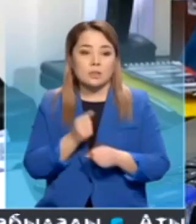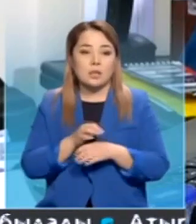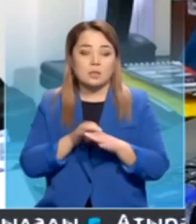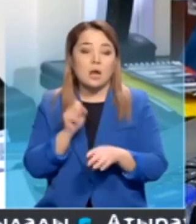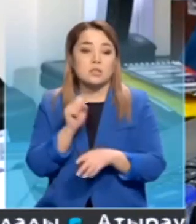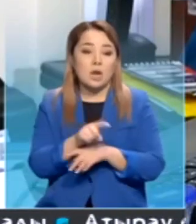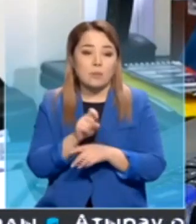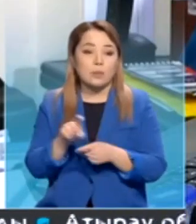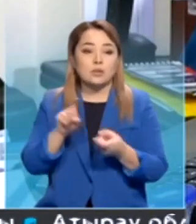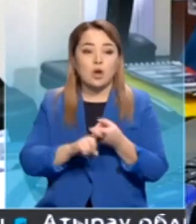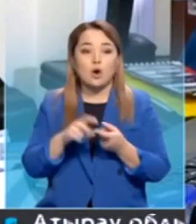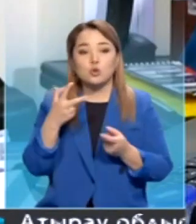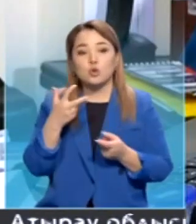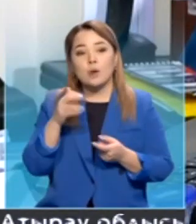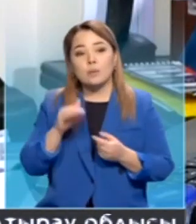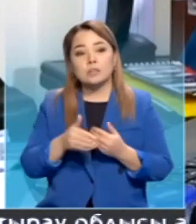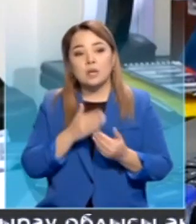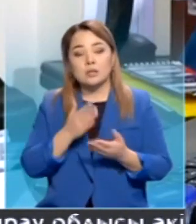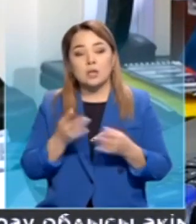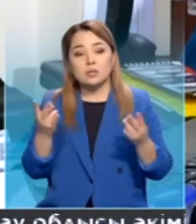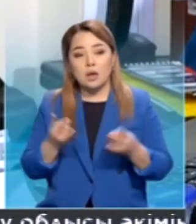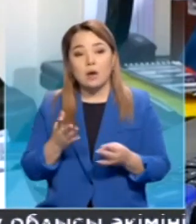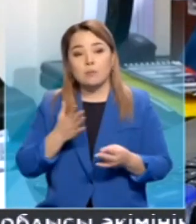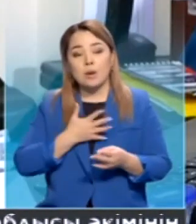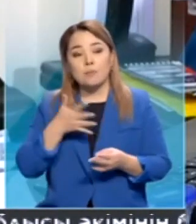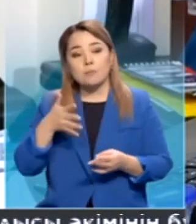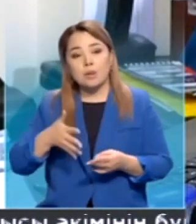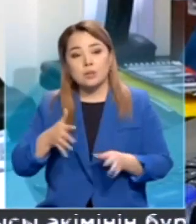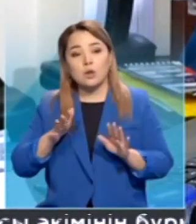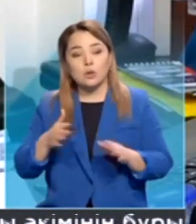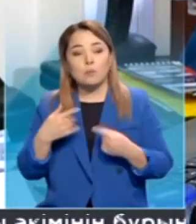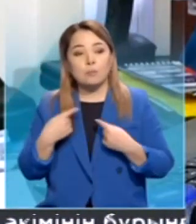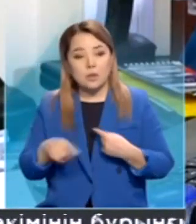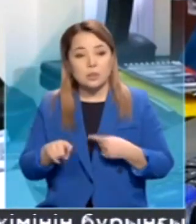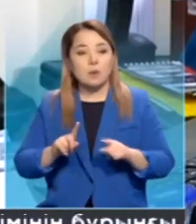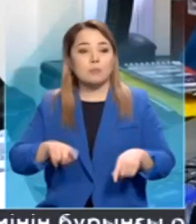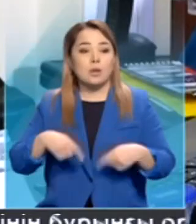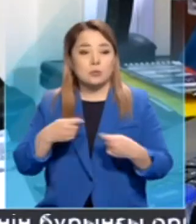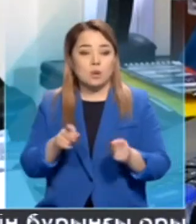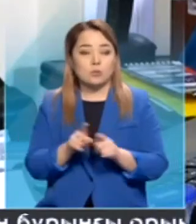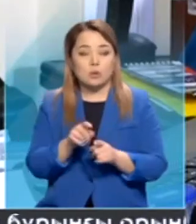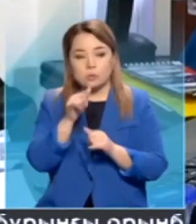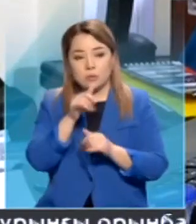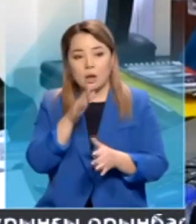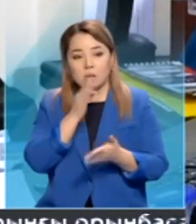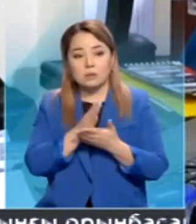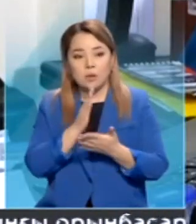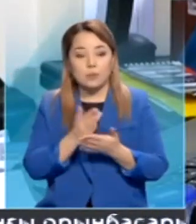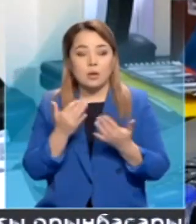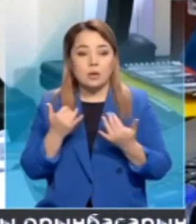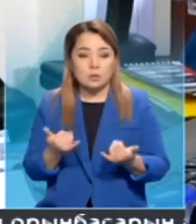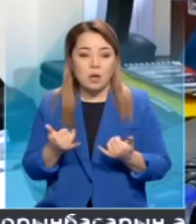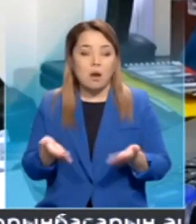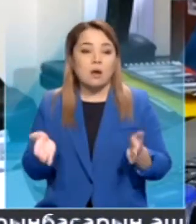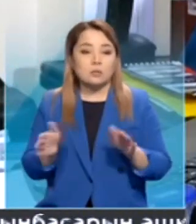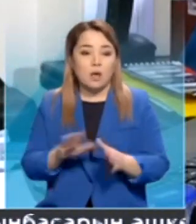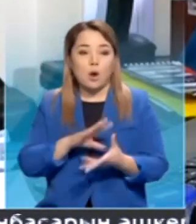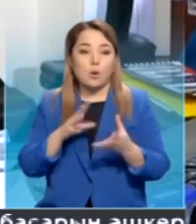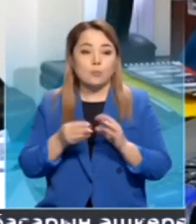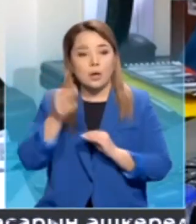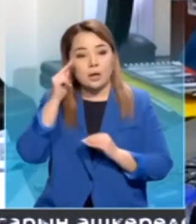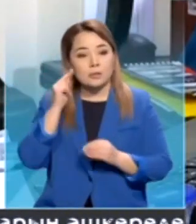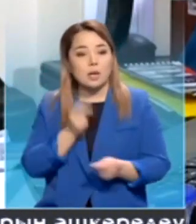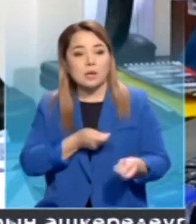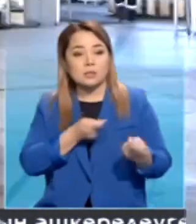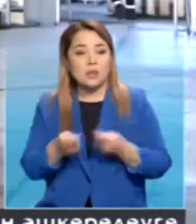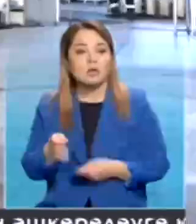тапсырыс берушіге 300 мыңнан астамы керек. Біз сол 5000 данадан басқасын берейік десек те болмай тұр. Себебі оларға қалған көлемді Қытайдан